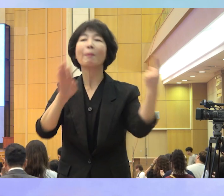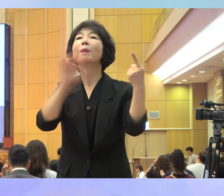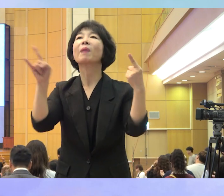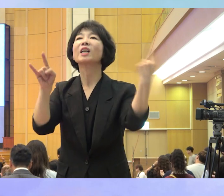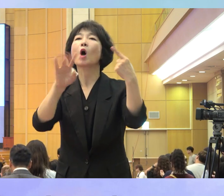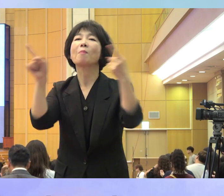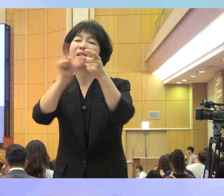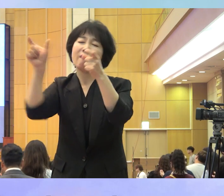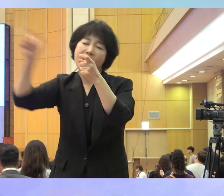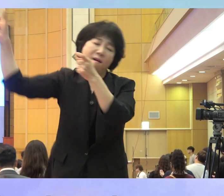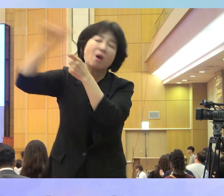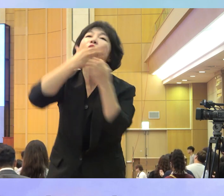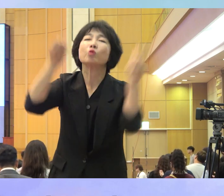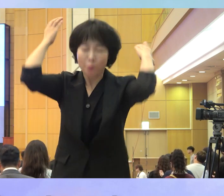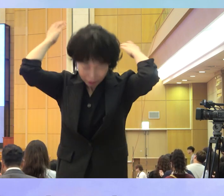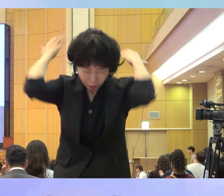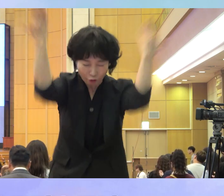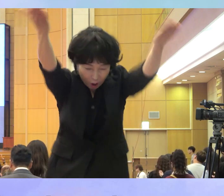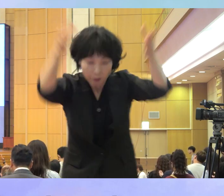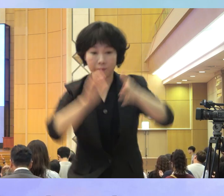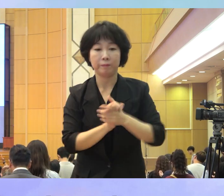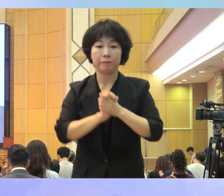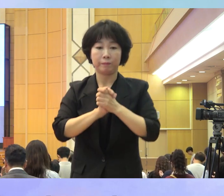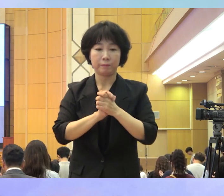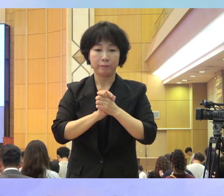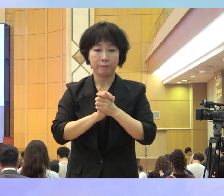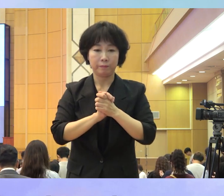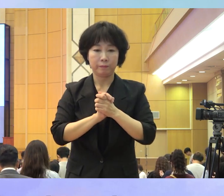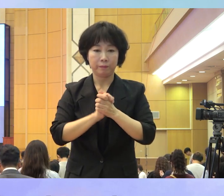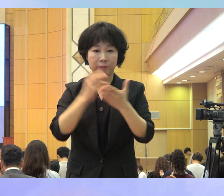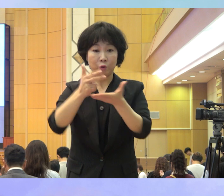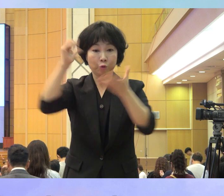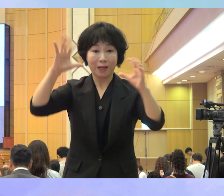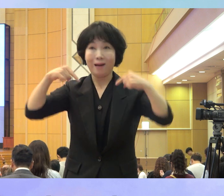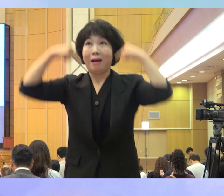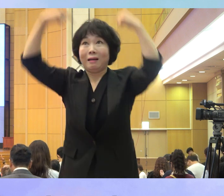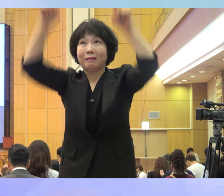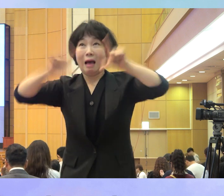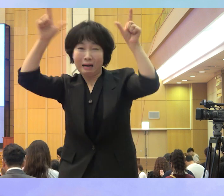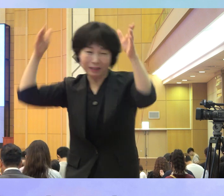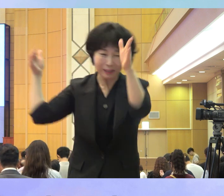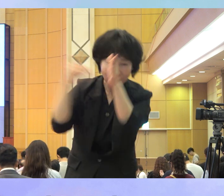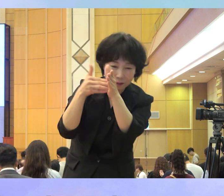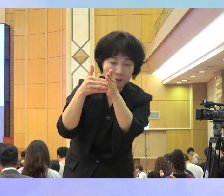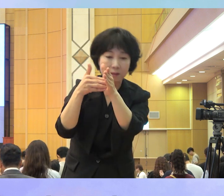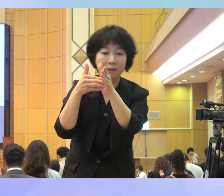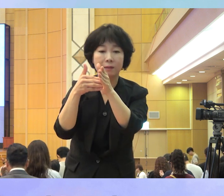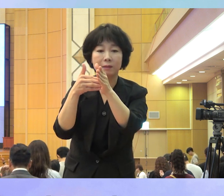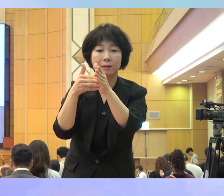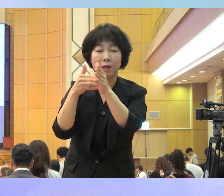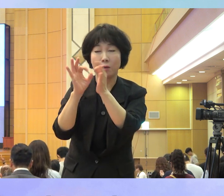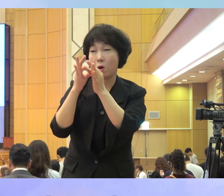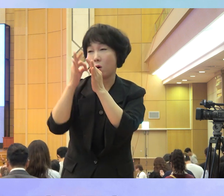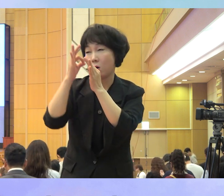100배 1000배로 축복하여 주시옵시고, 주님 나라 가는 그날까지